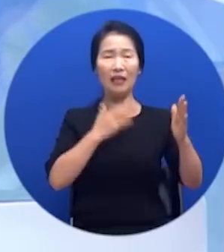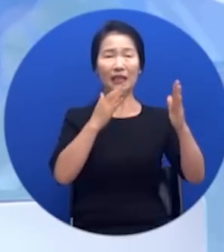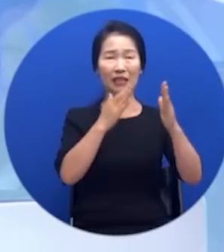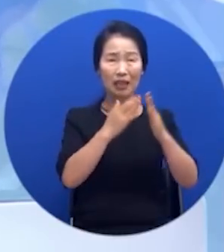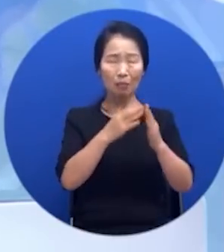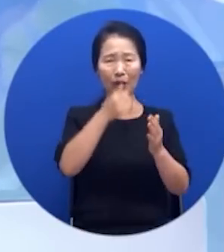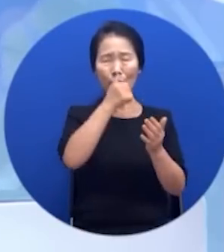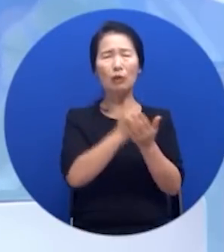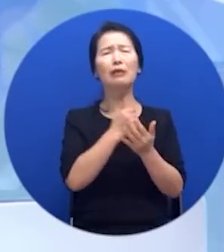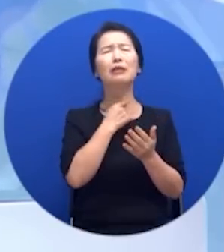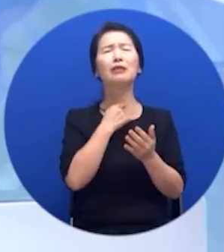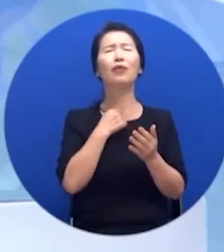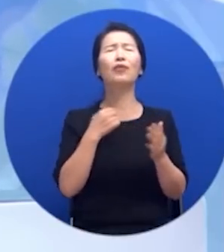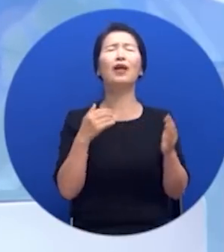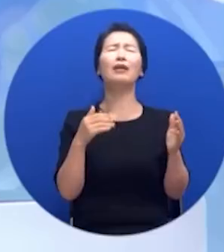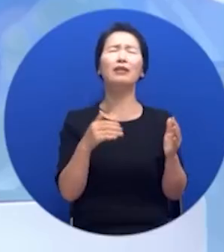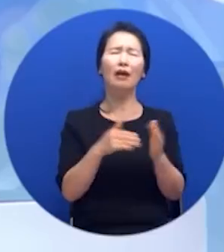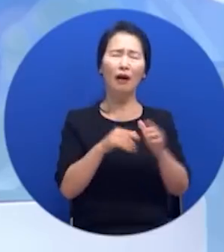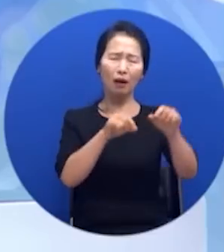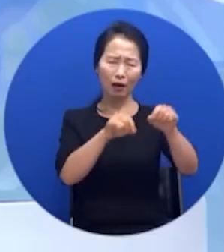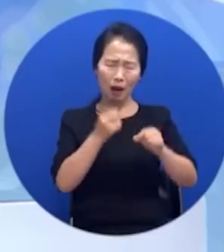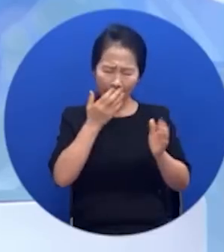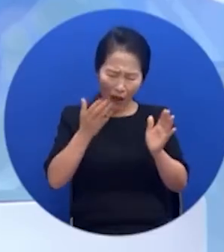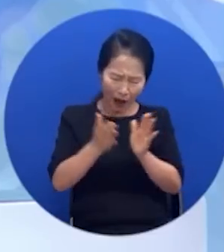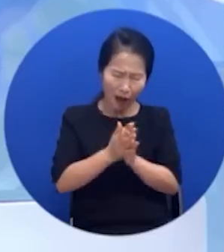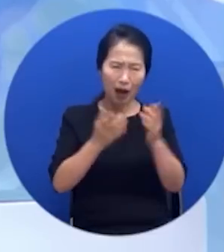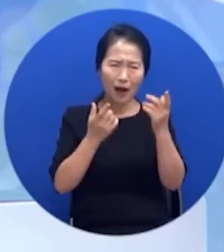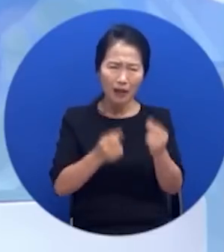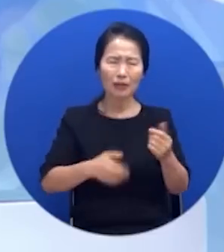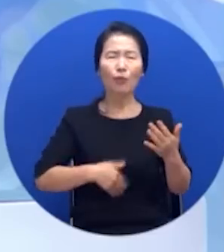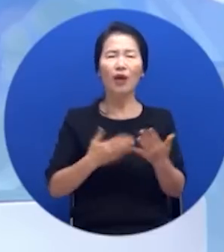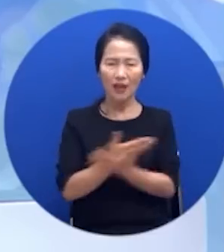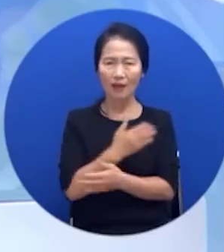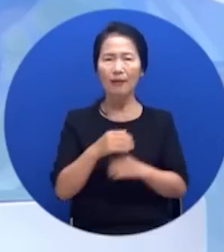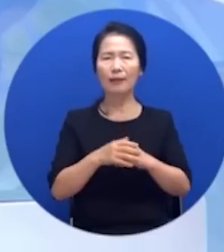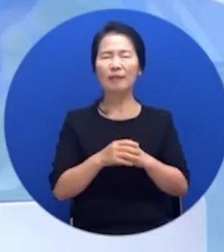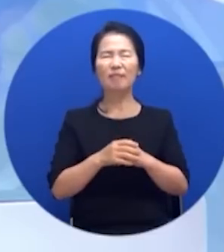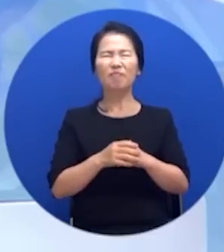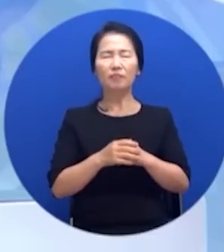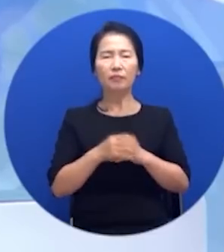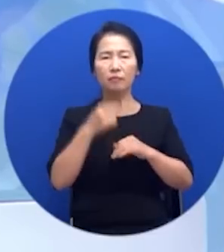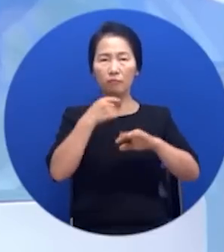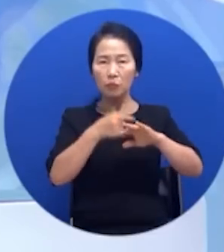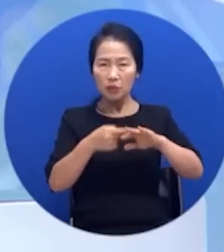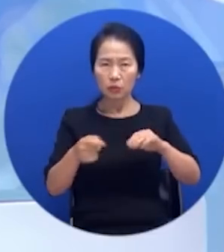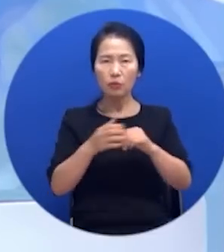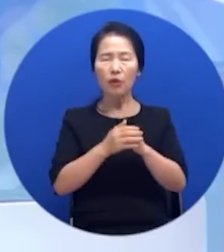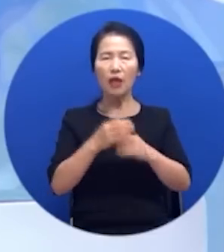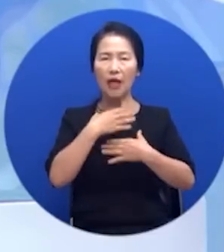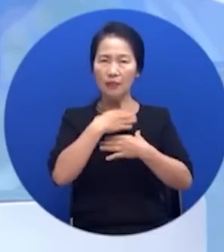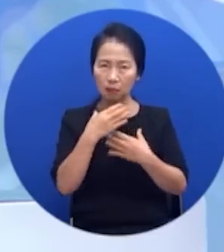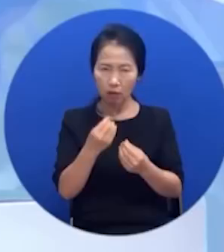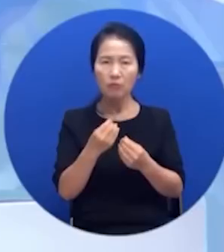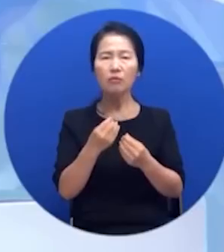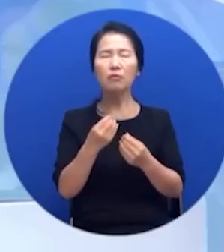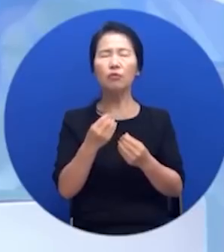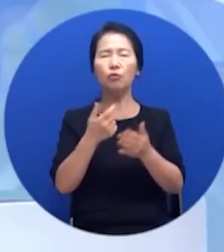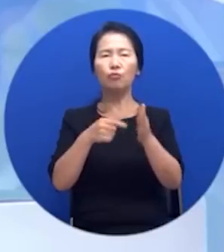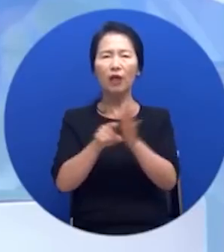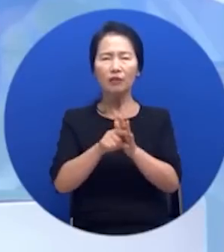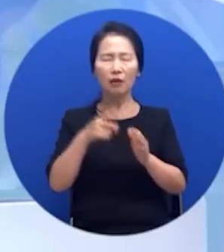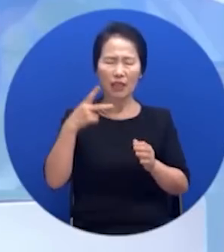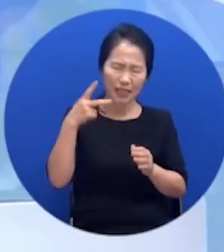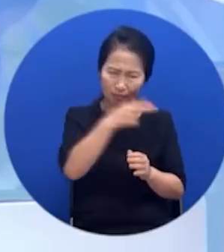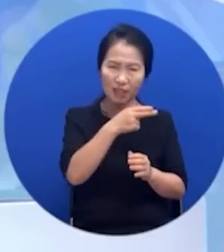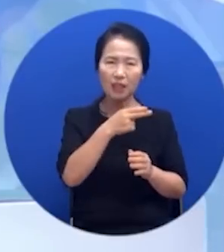죄를 지었나이다 라고 회개하면서 기도했고 민족의 안녕과 구원을 위하여서는 내가 죽으면 죽으리라고